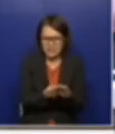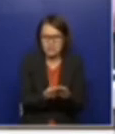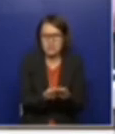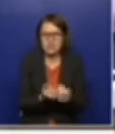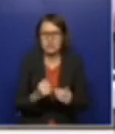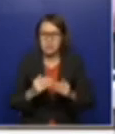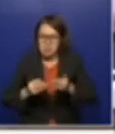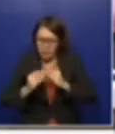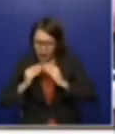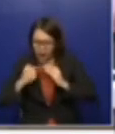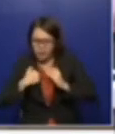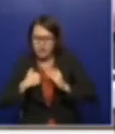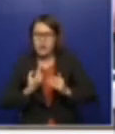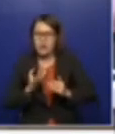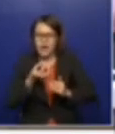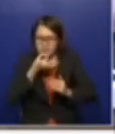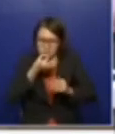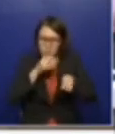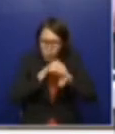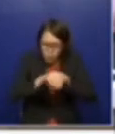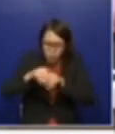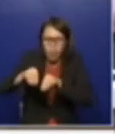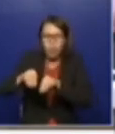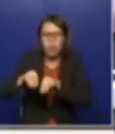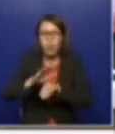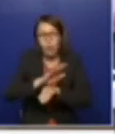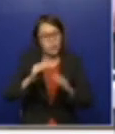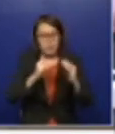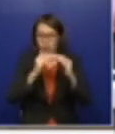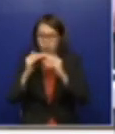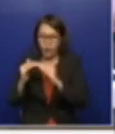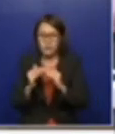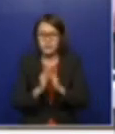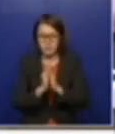ของเขาเท่าเทียมกันหมดทุกคนขอกราบขอบคุณท่านประธานที่เคารพครับ ครับผม